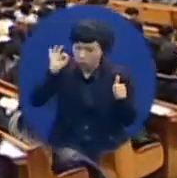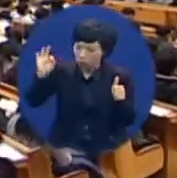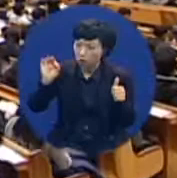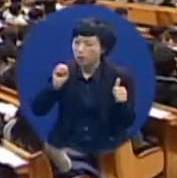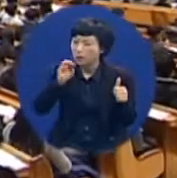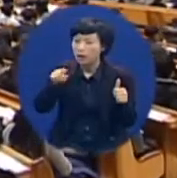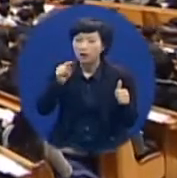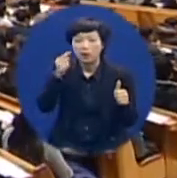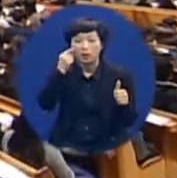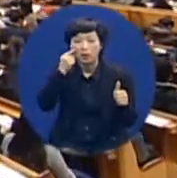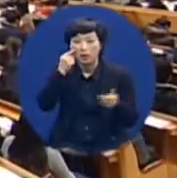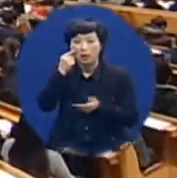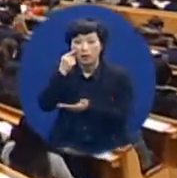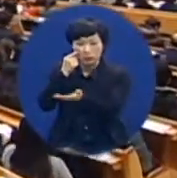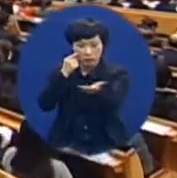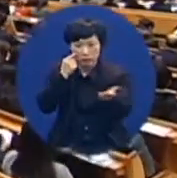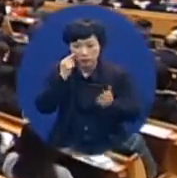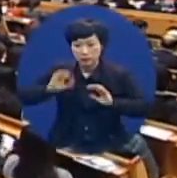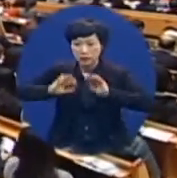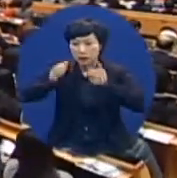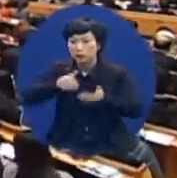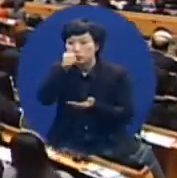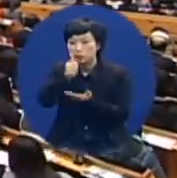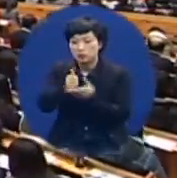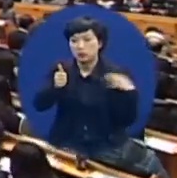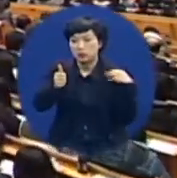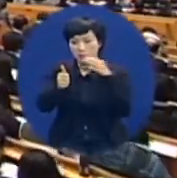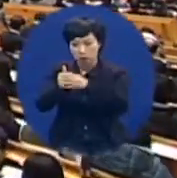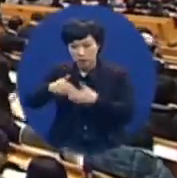죄를지고 가는 하나님의 어린양이로다